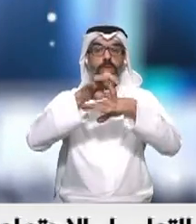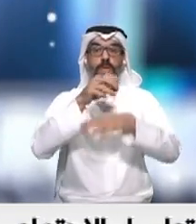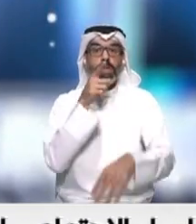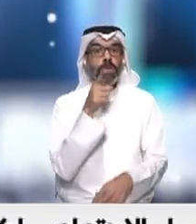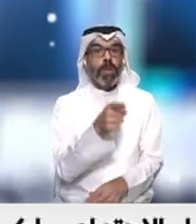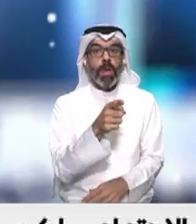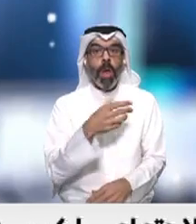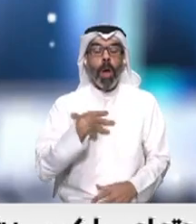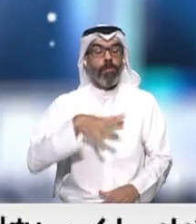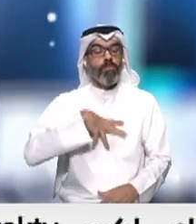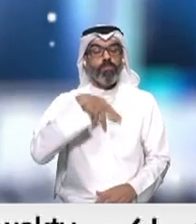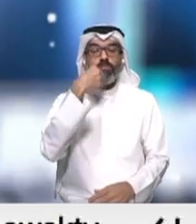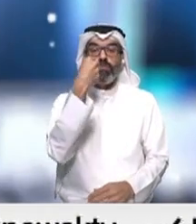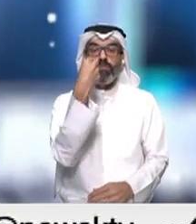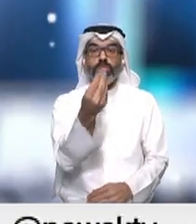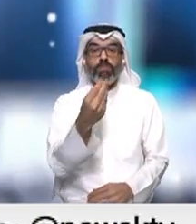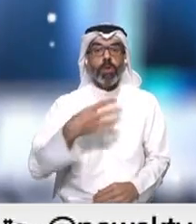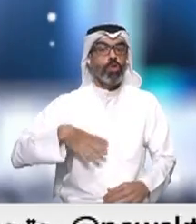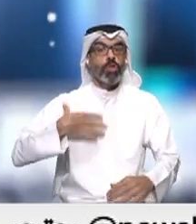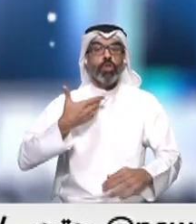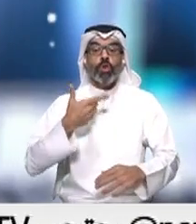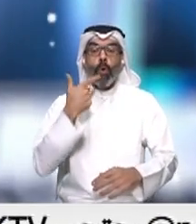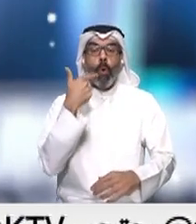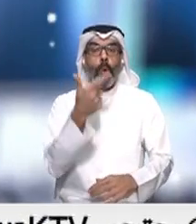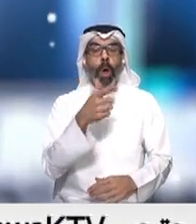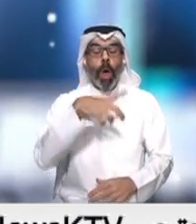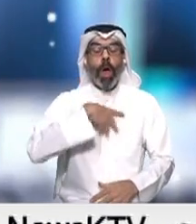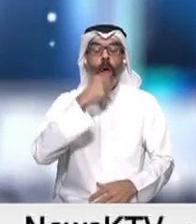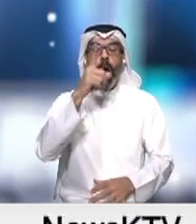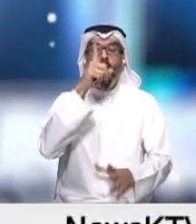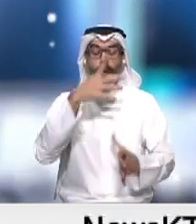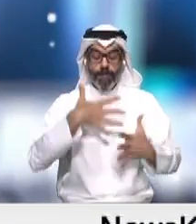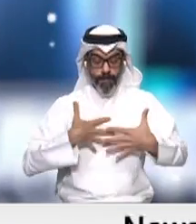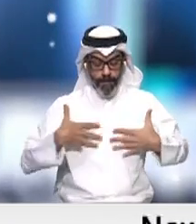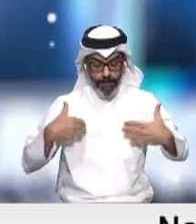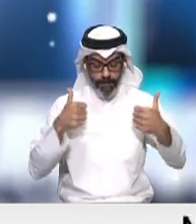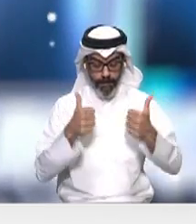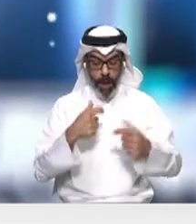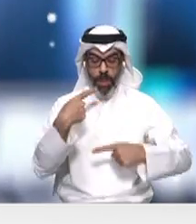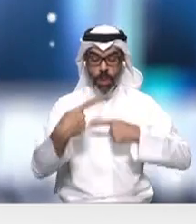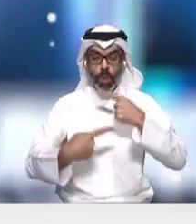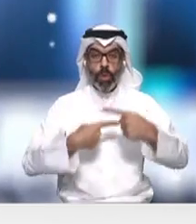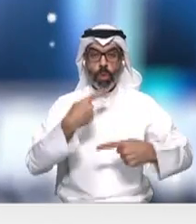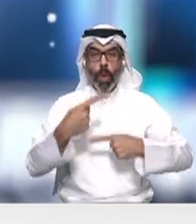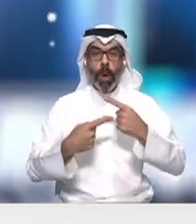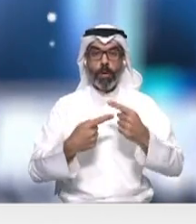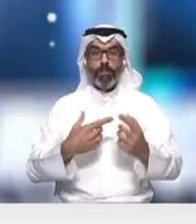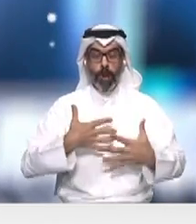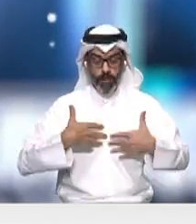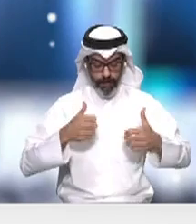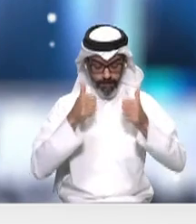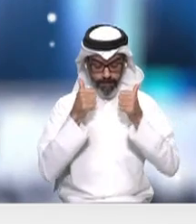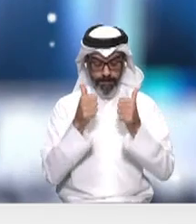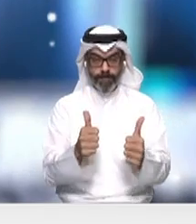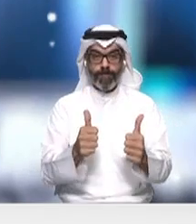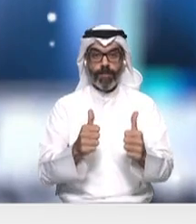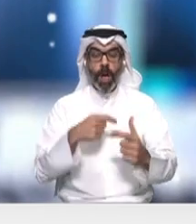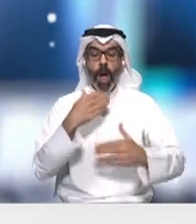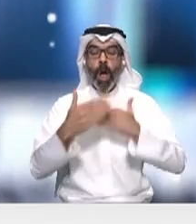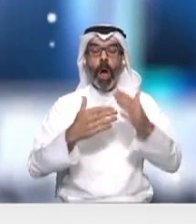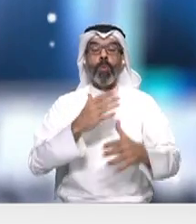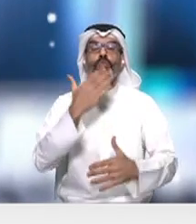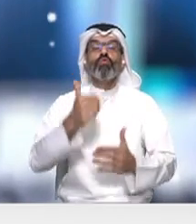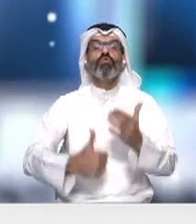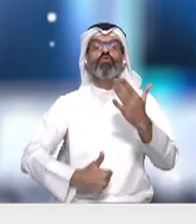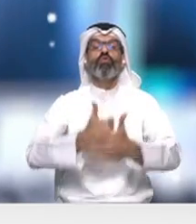ومتمنيا سموه رعاه الله لفخامته السلامه الدائمه وموفور الصحه والعافيه وكل التوفيق